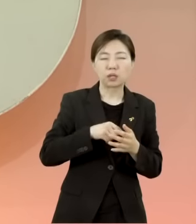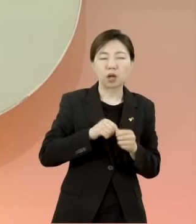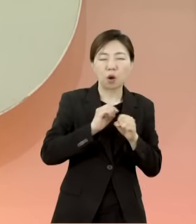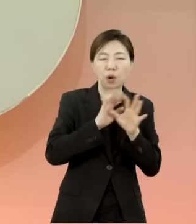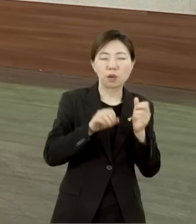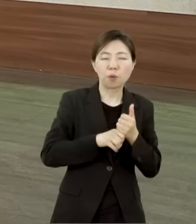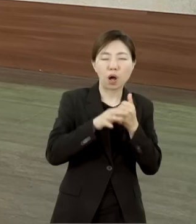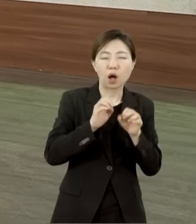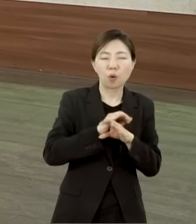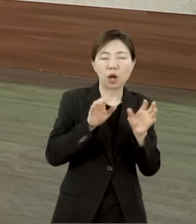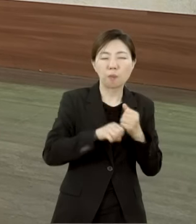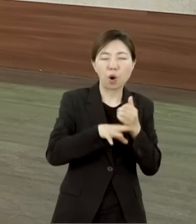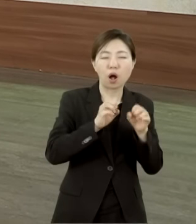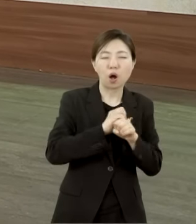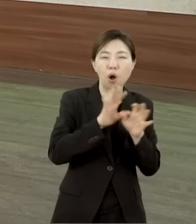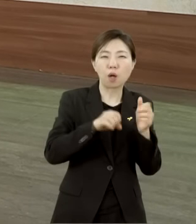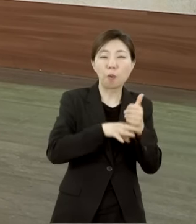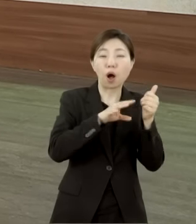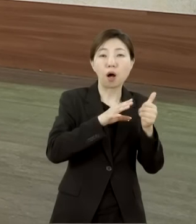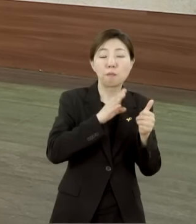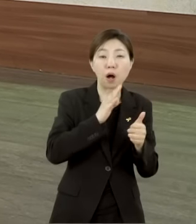있는데 그때